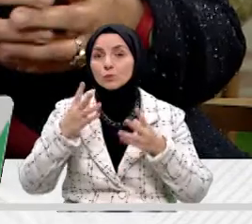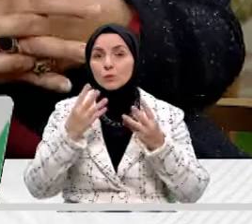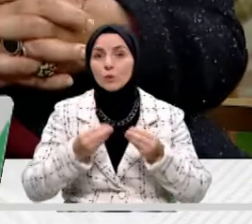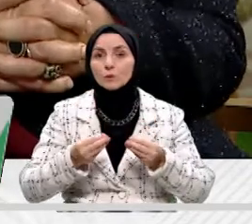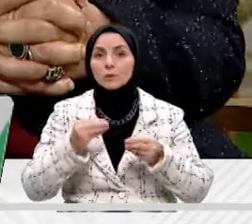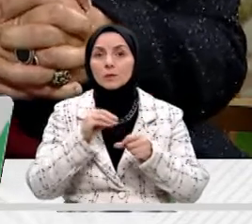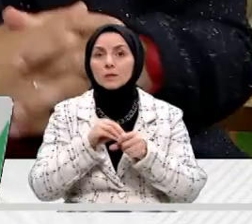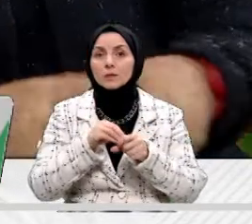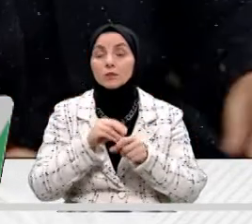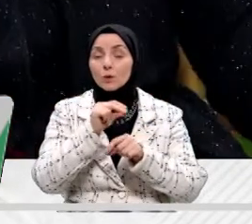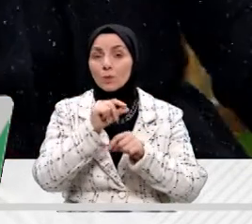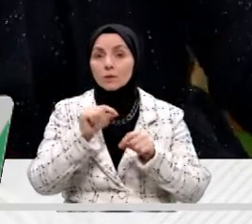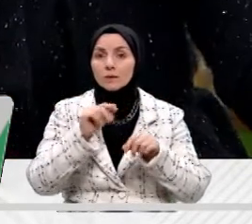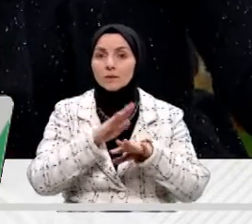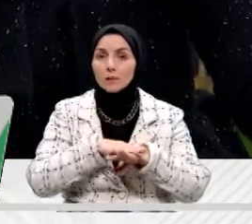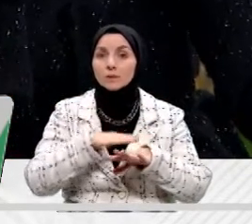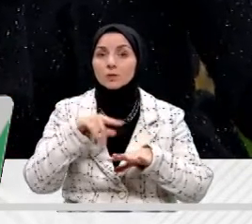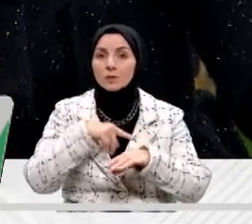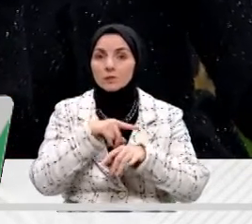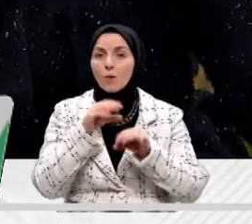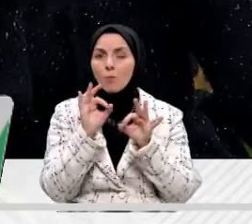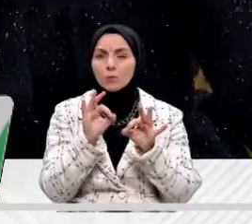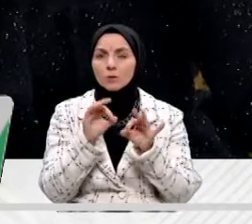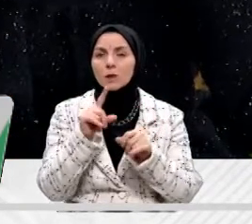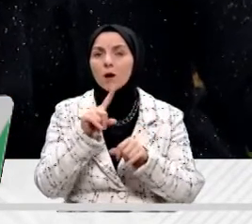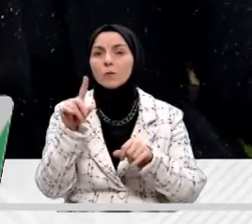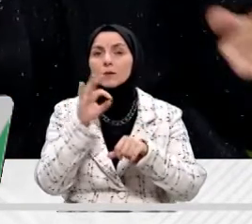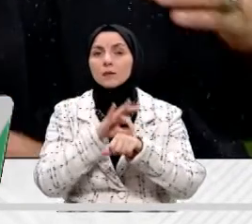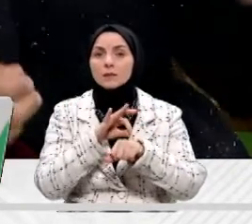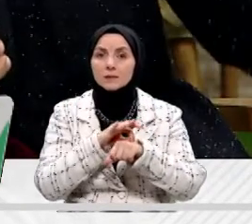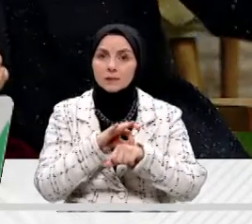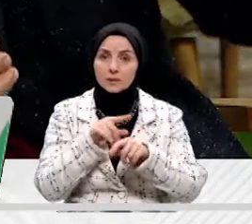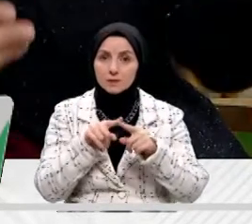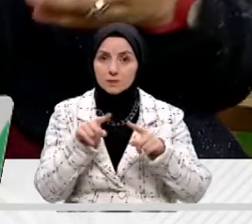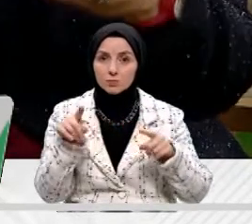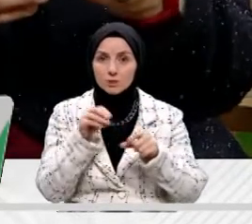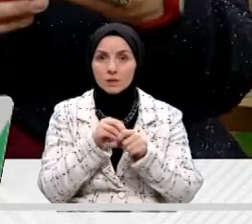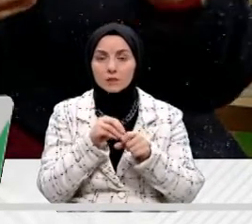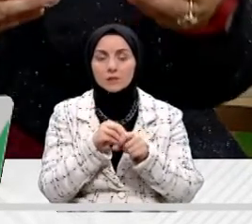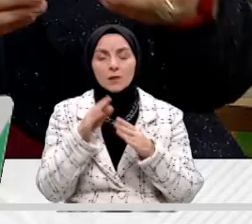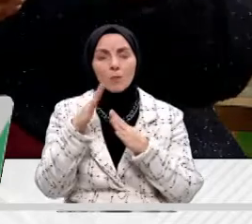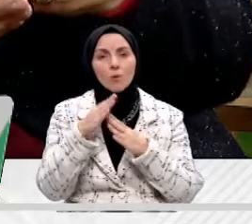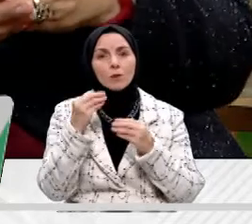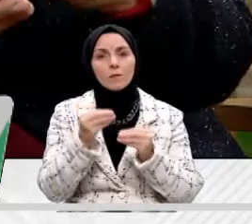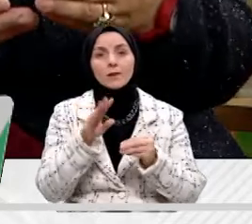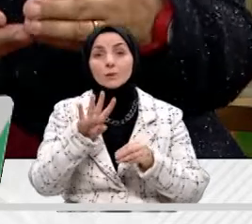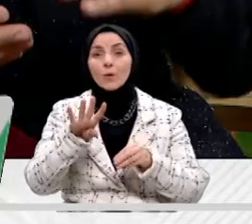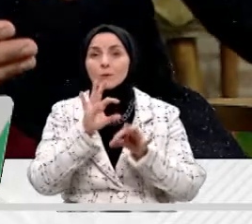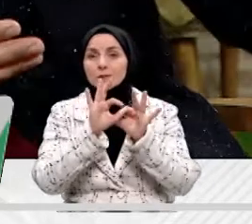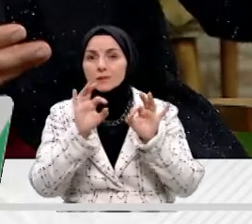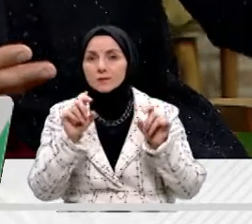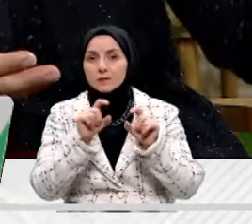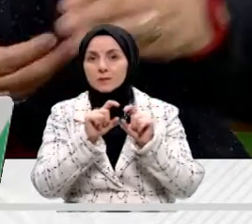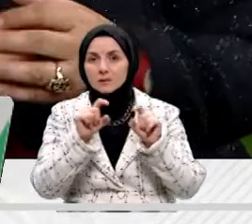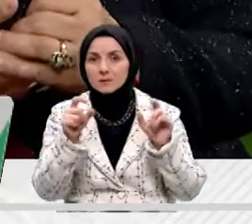ödev yaptıracağınız zaman onu Mutlaka onlar dakikalık süre içinde sonra molada 4 satır üç satır Yarım sayfa okusun